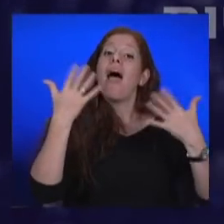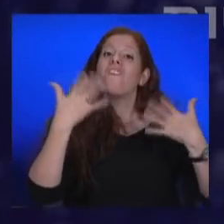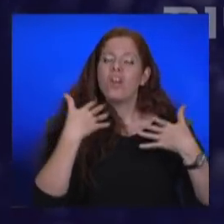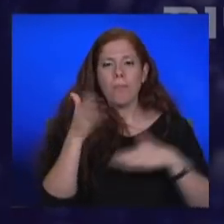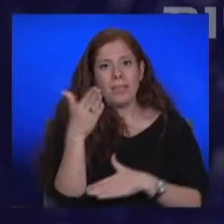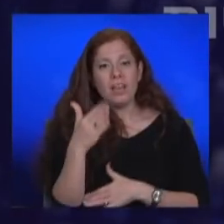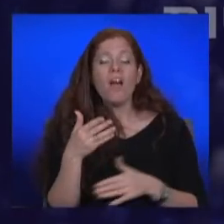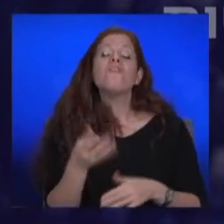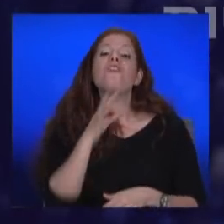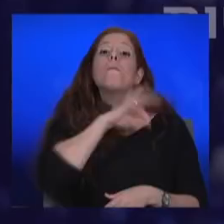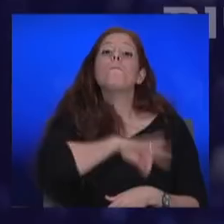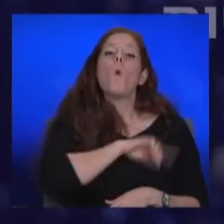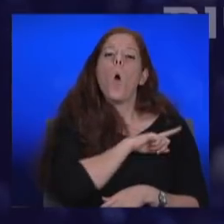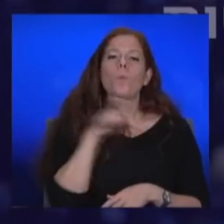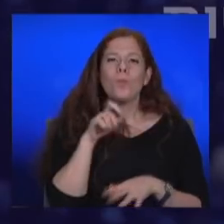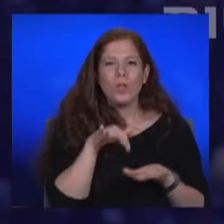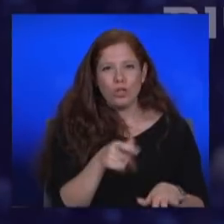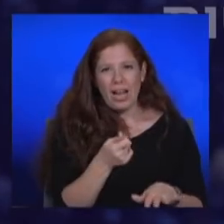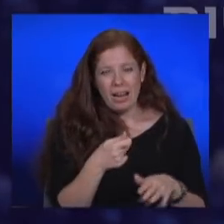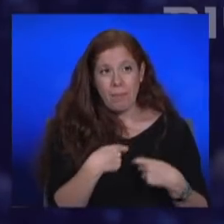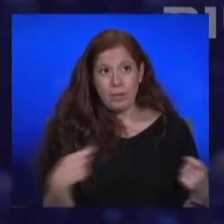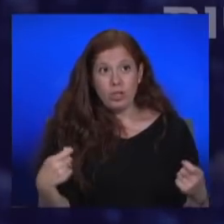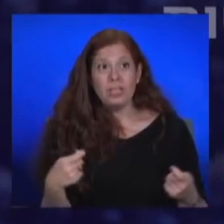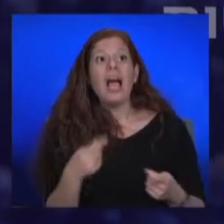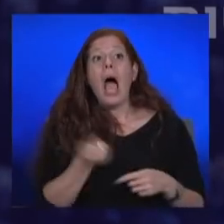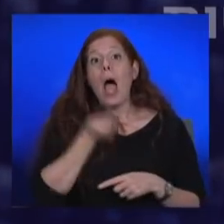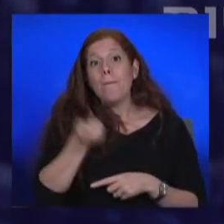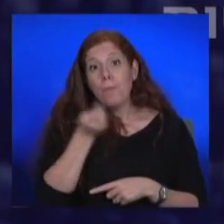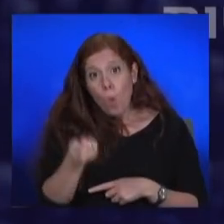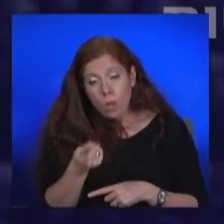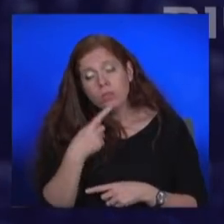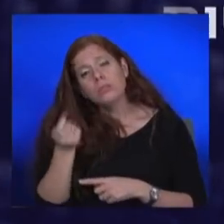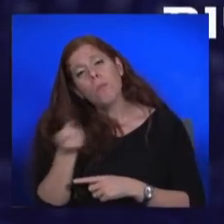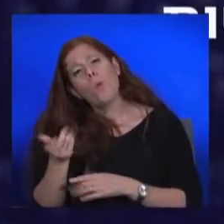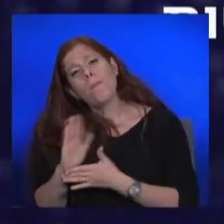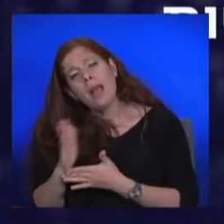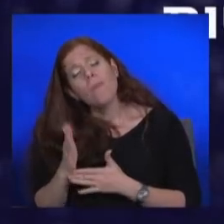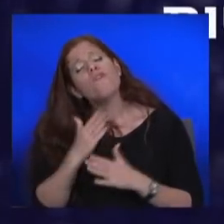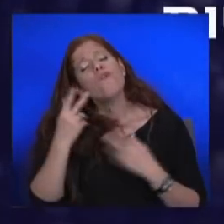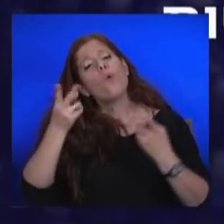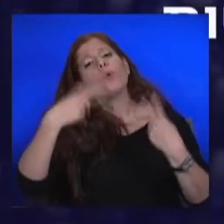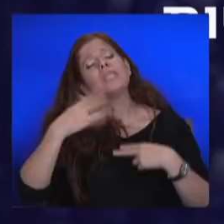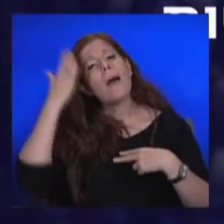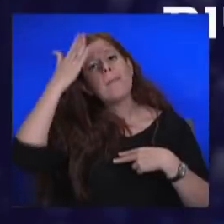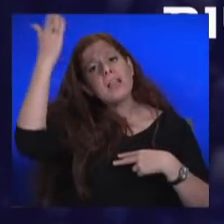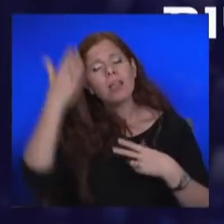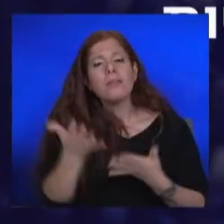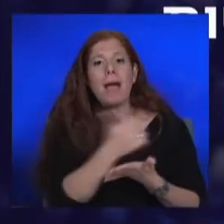שקלים למשק. המימון של הצינור על ידי המדינה הוא מימון ביניים, והוא יוחזר בעתיד מהכנסות מהייצוא.